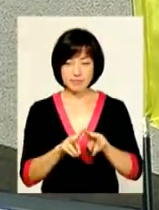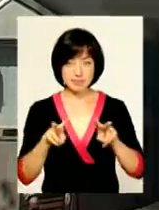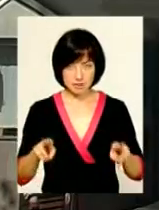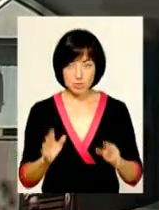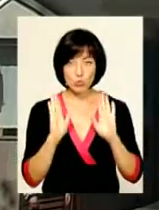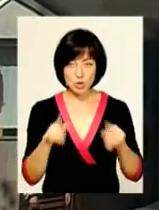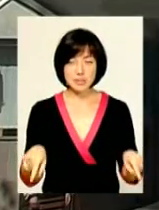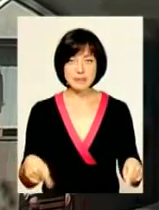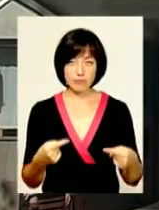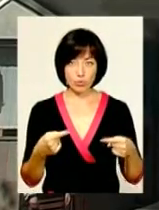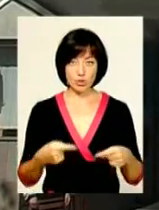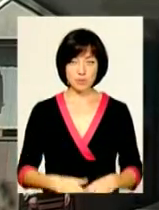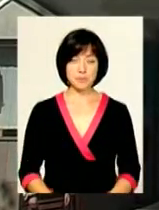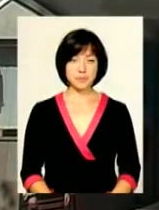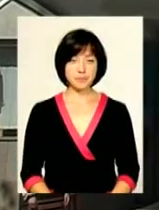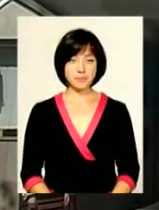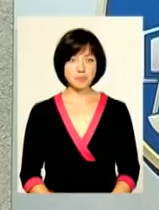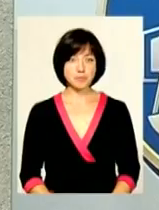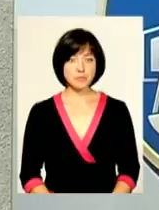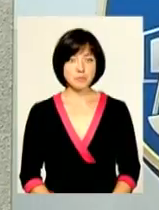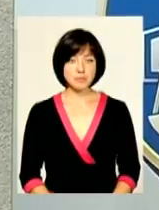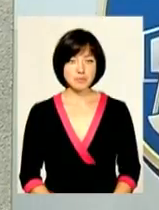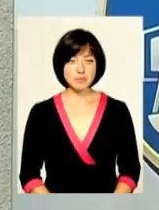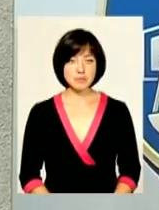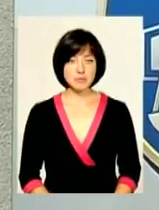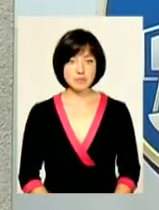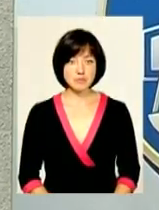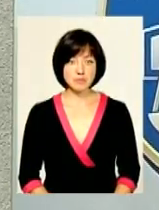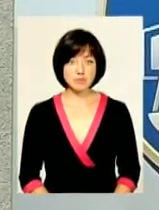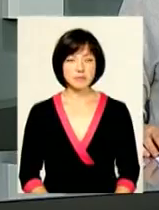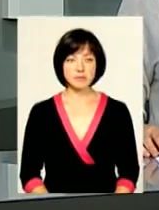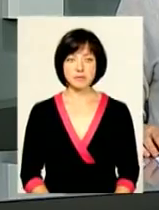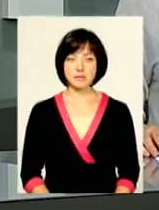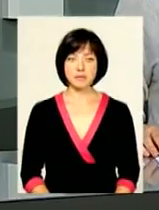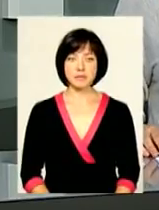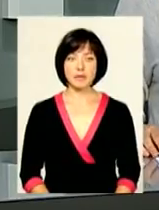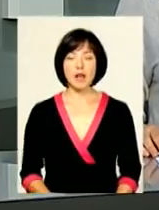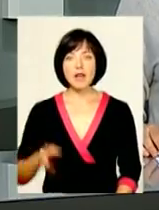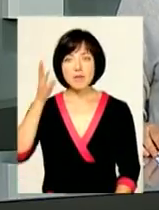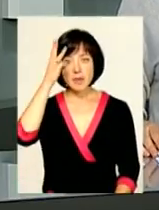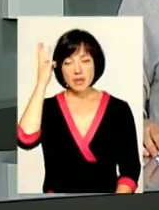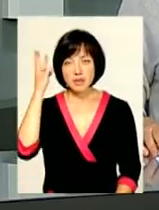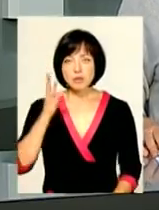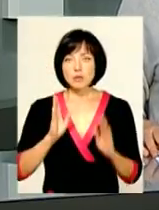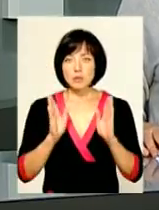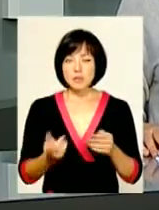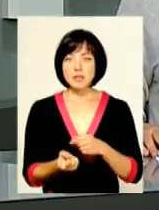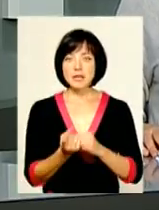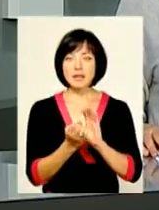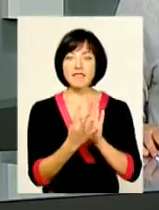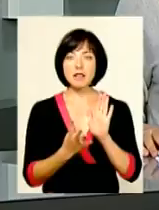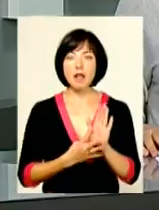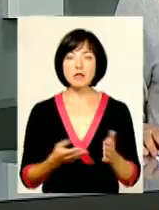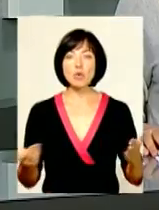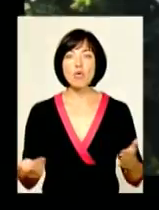етапі створення. Надія Драган Чук, Максим Захарченко для інформаційного випуску. В обласному центрі з'явиться 19